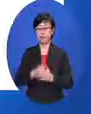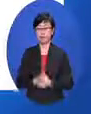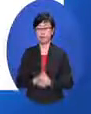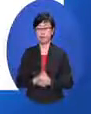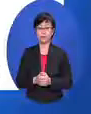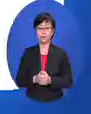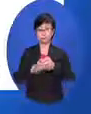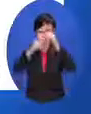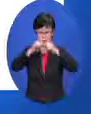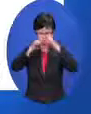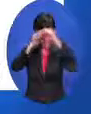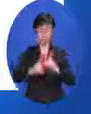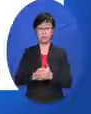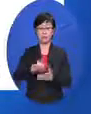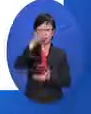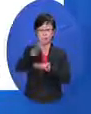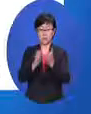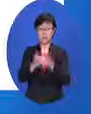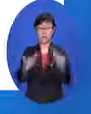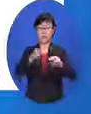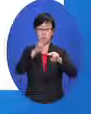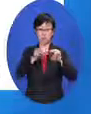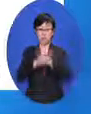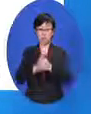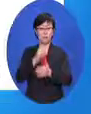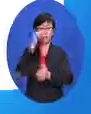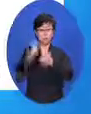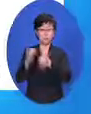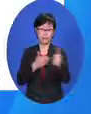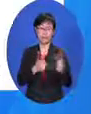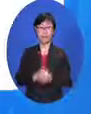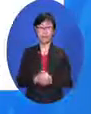주식회사 버마비즈 플랫폼에서 의류제품 검품원을 모집합니다.